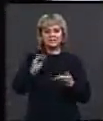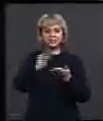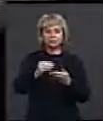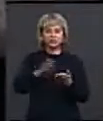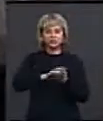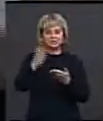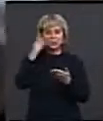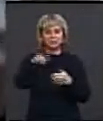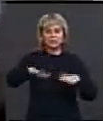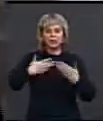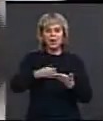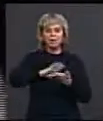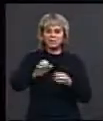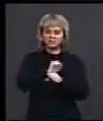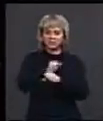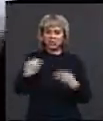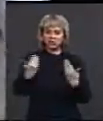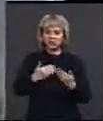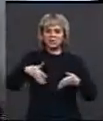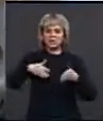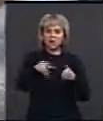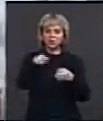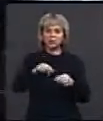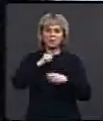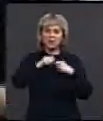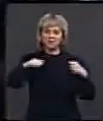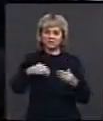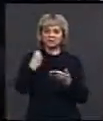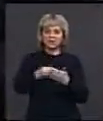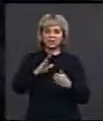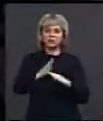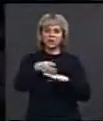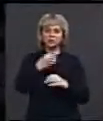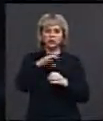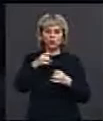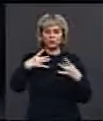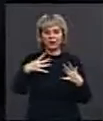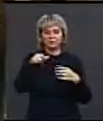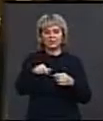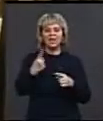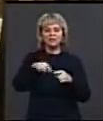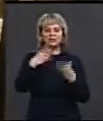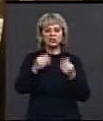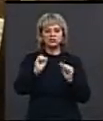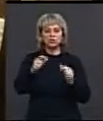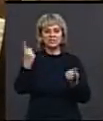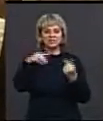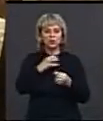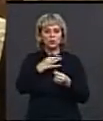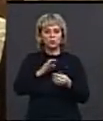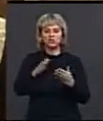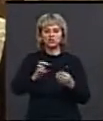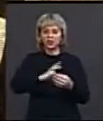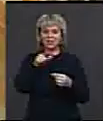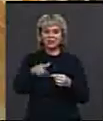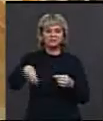родненькая. Белый шарф хадак – символ чистых мыслей и пожелания беспрепятственной жизненной дороги. Повязывают дорогим гостям в любой